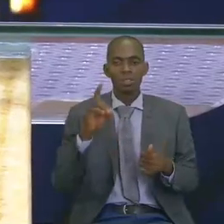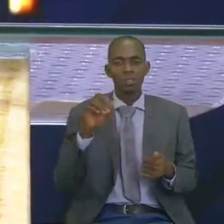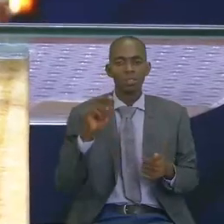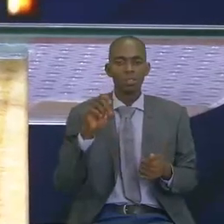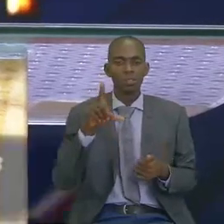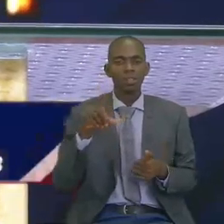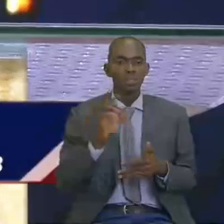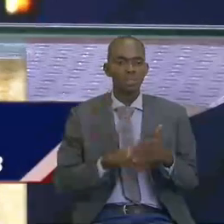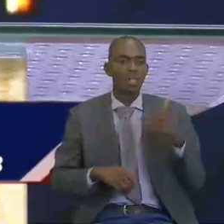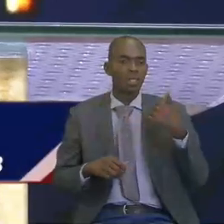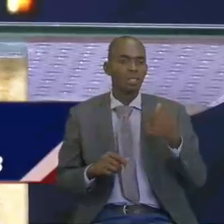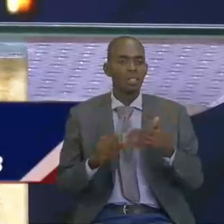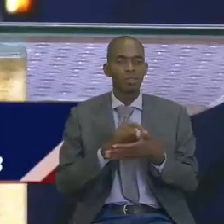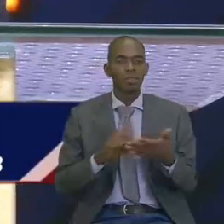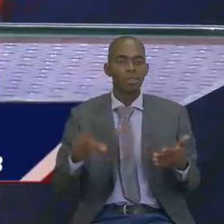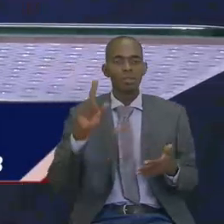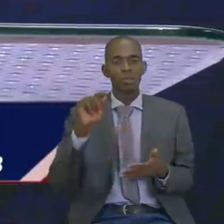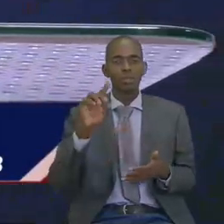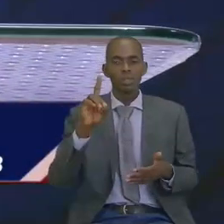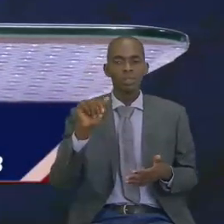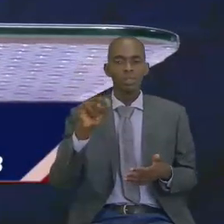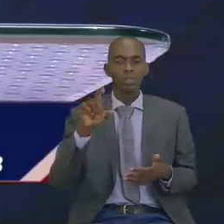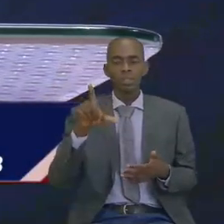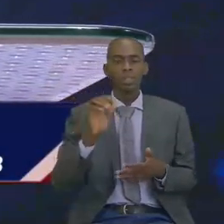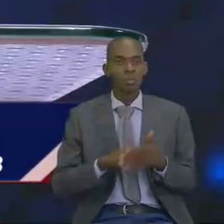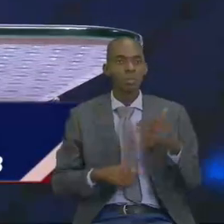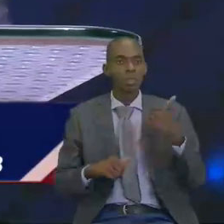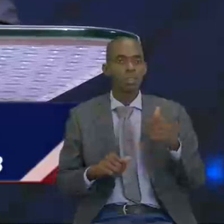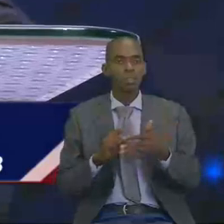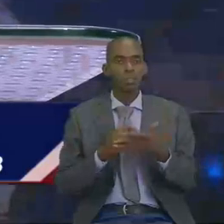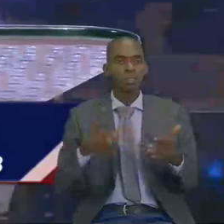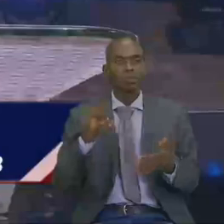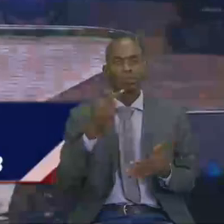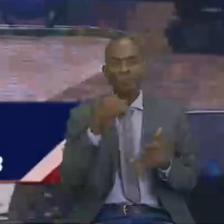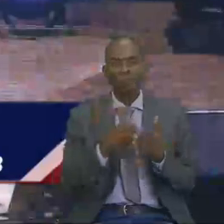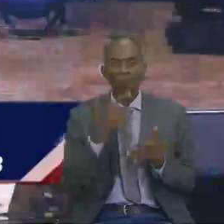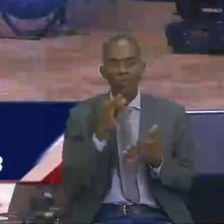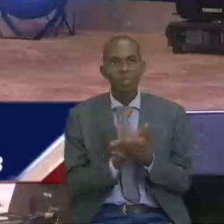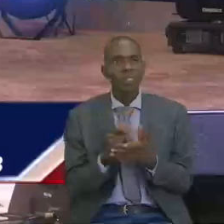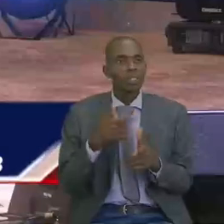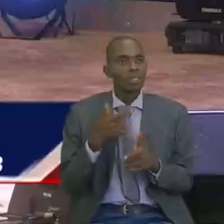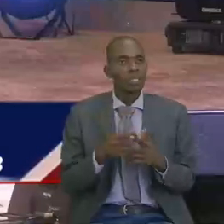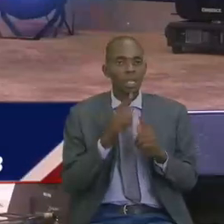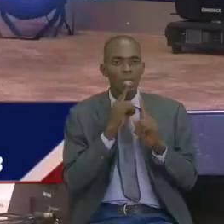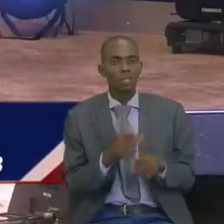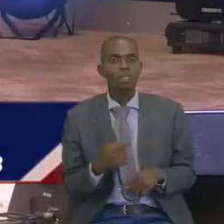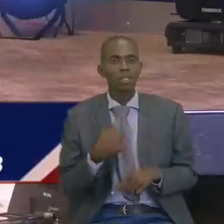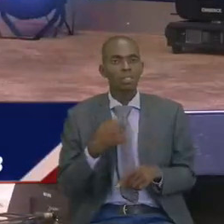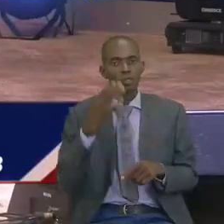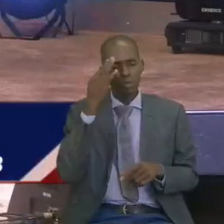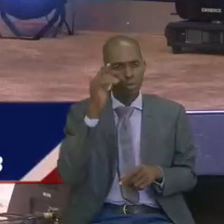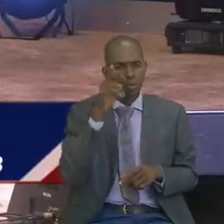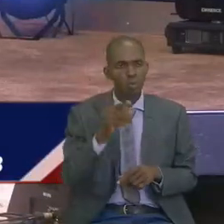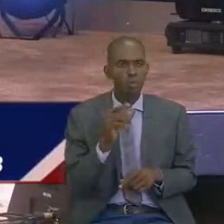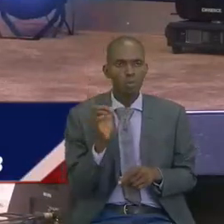Daniel chapitre 10, lisons le verset 20. Il me dit, sais-tu pourquoi